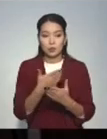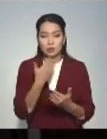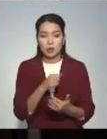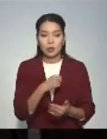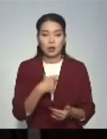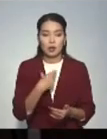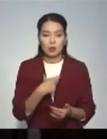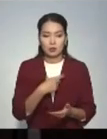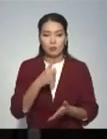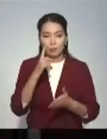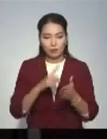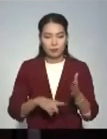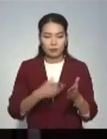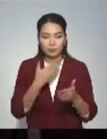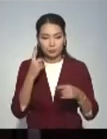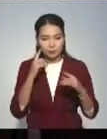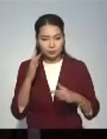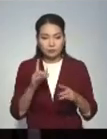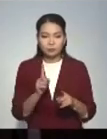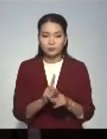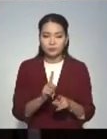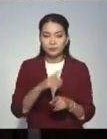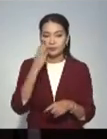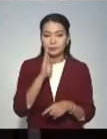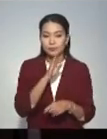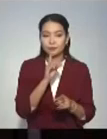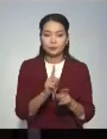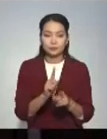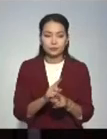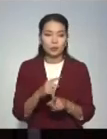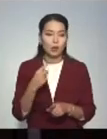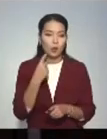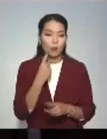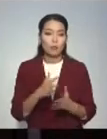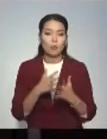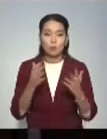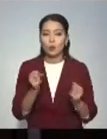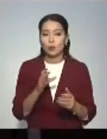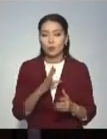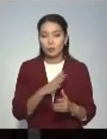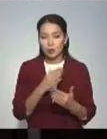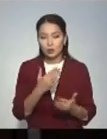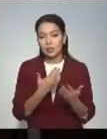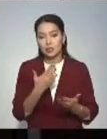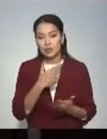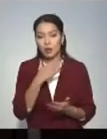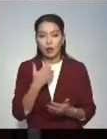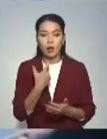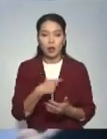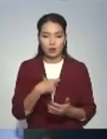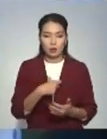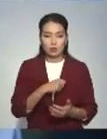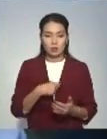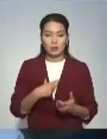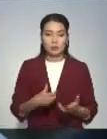деген сенімсіздігінің төмендігінде байқалады, және де ата-анасына көбінесе реніші жоғары болатын болса, көбінесе адам өзін қабылдамайды.